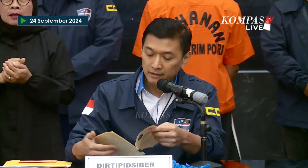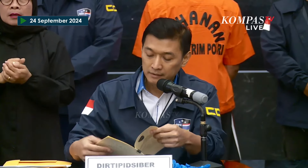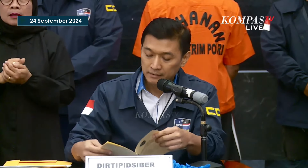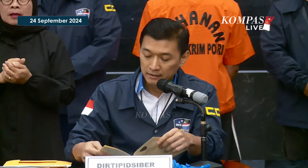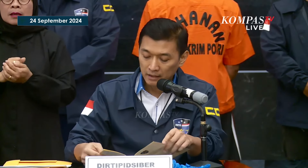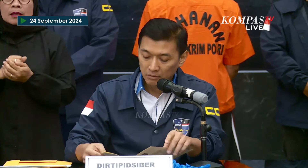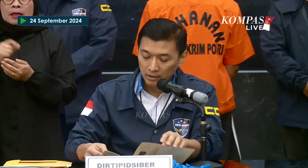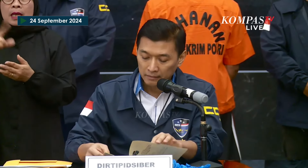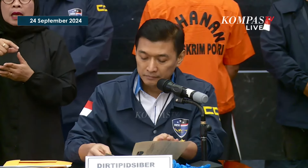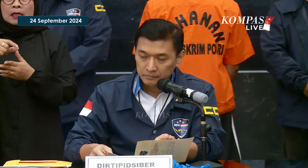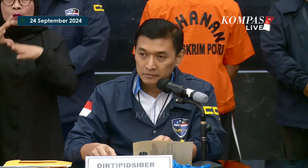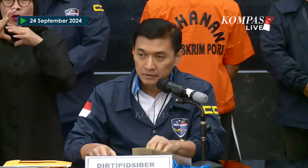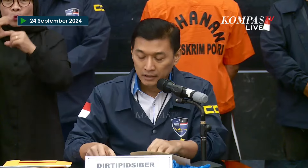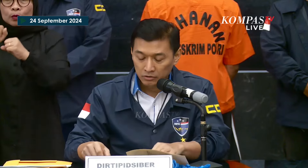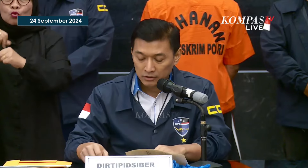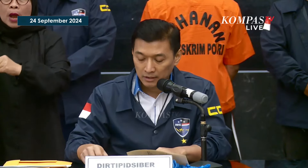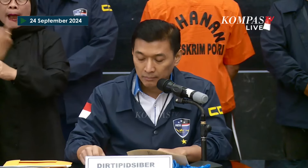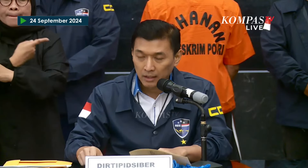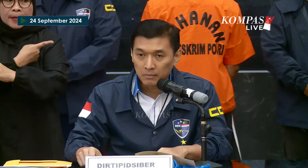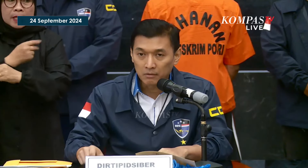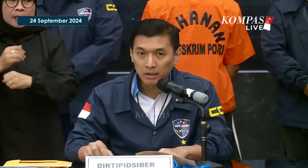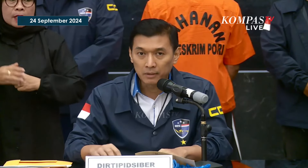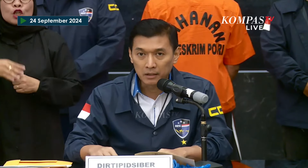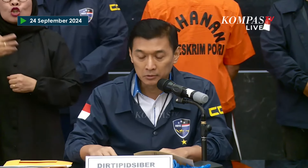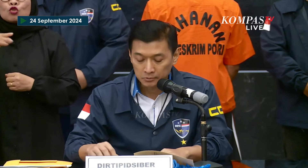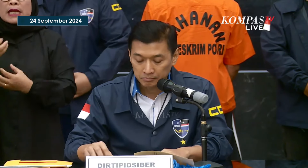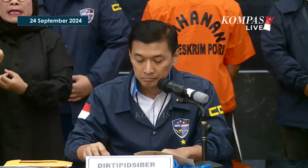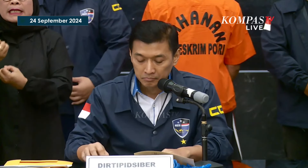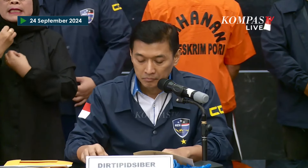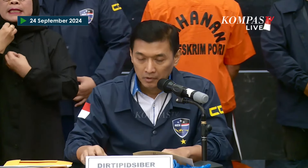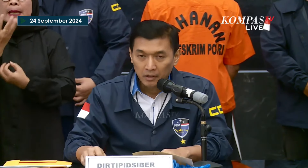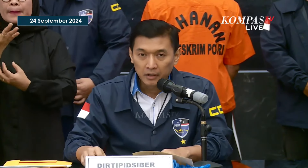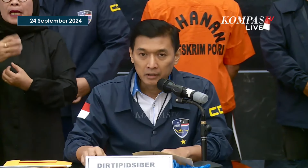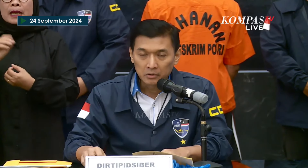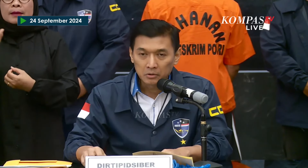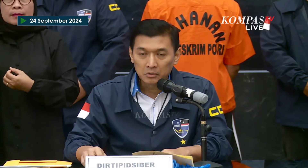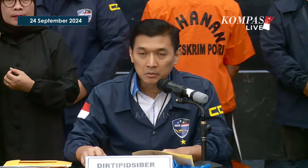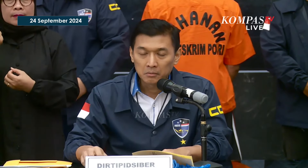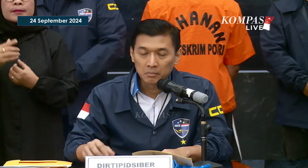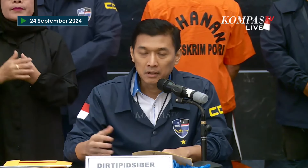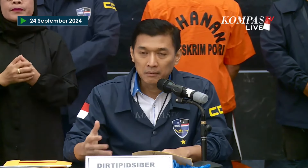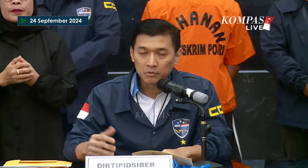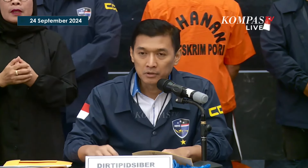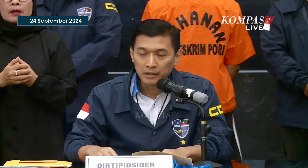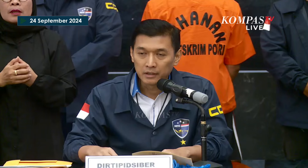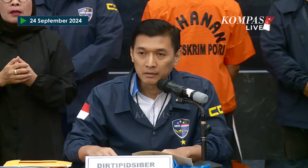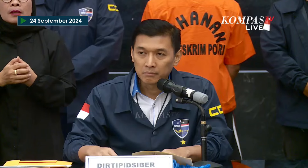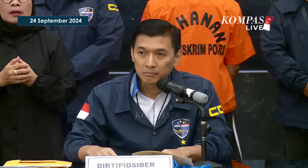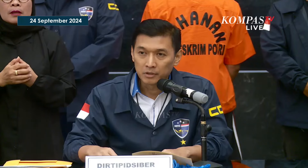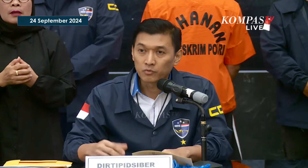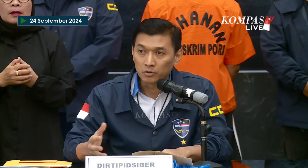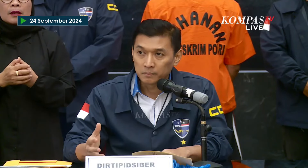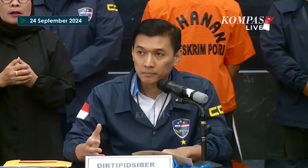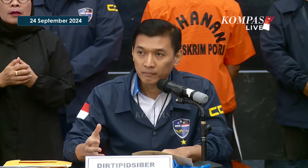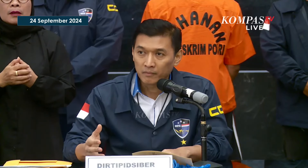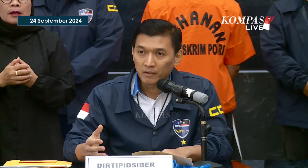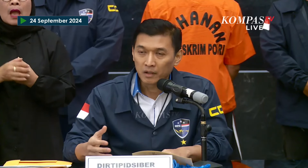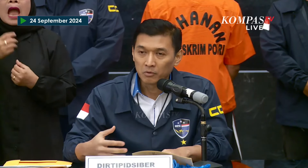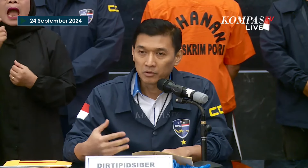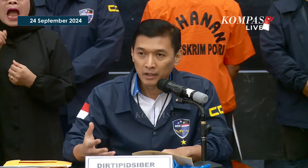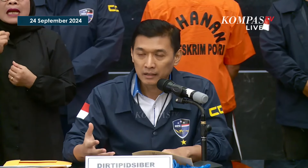modus operandi yang dilakukan, tadi sudah saya sampaikan bahwa pelaku itu bergabung di Bridge